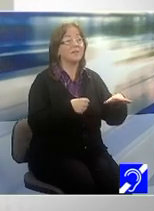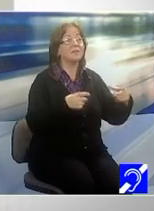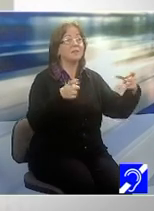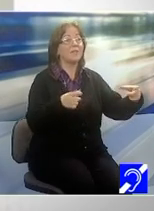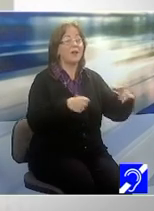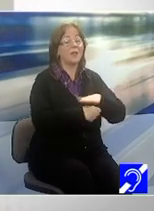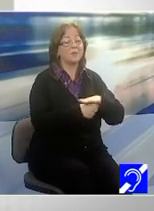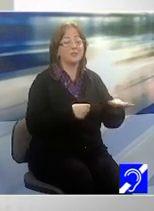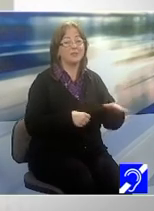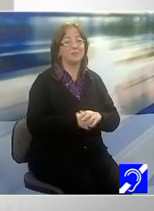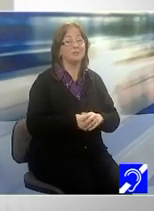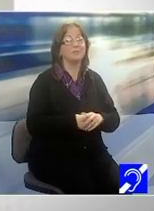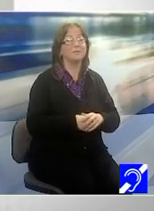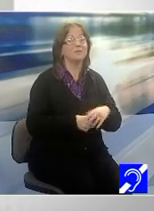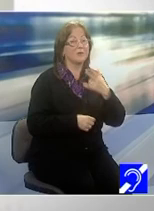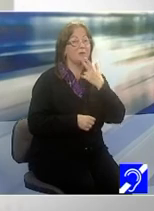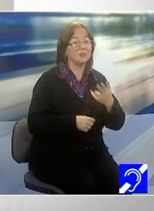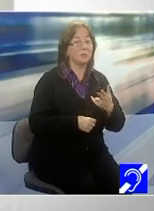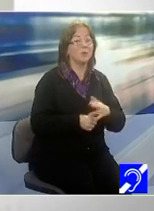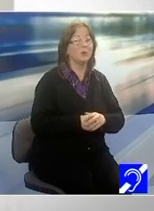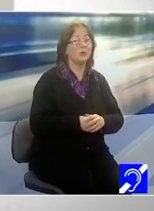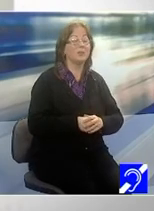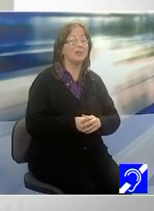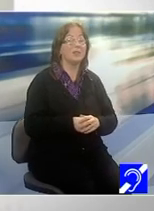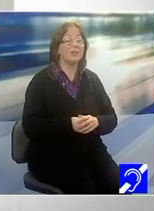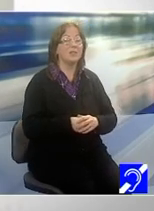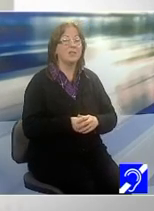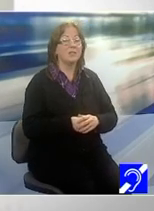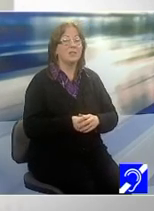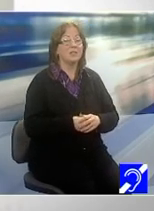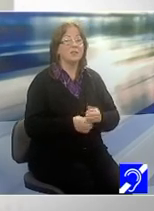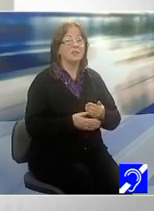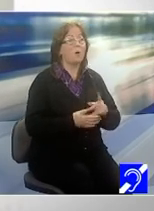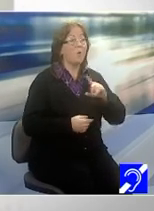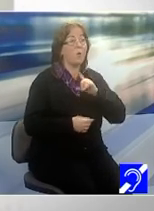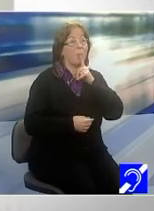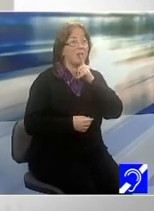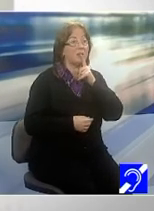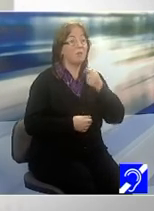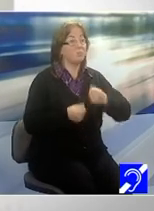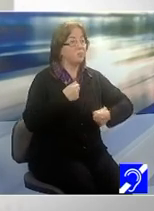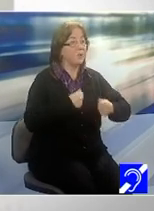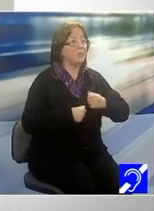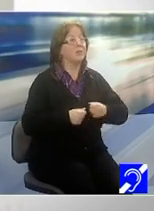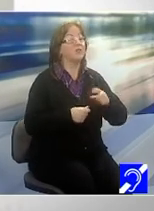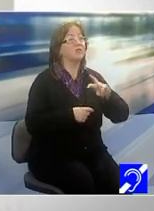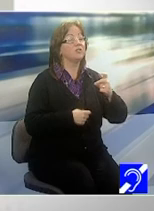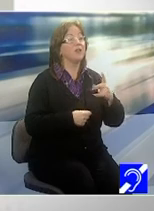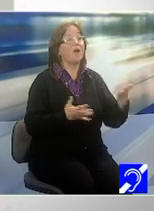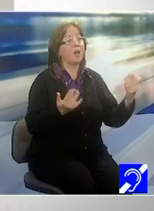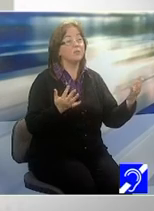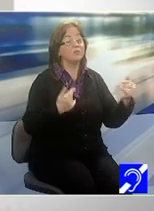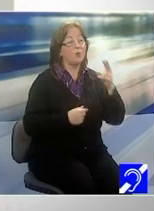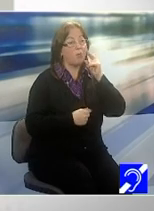deja mobilizarea aceasta, noul suflu care îl are acum opera, aduce oameni, aduce